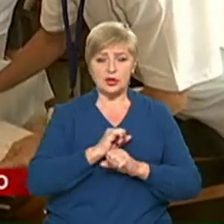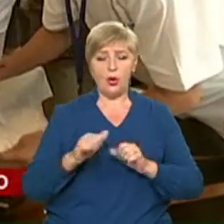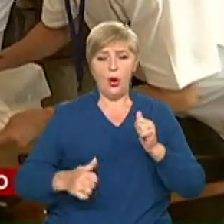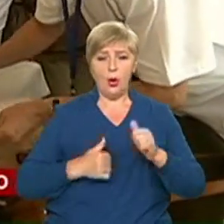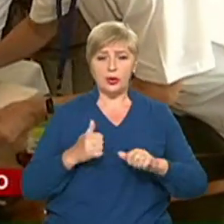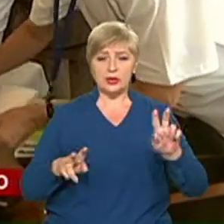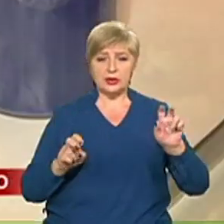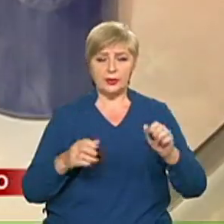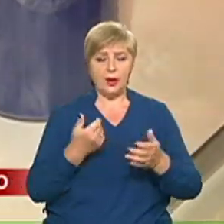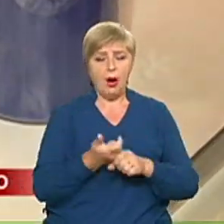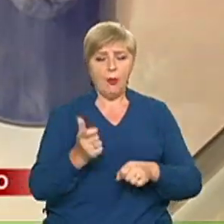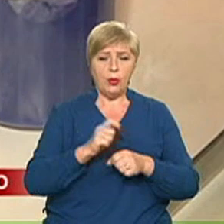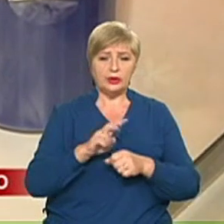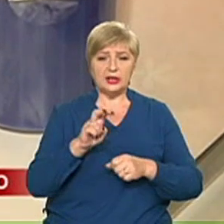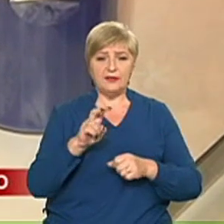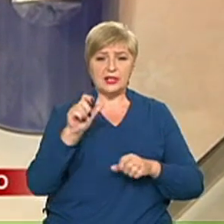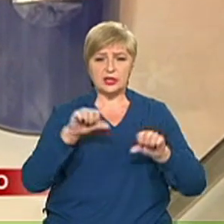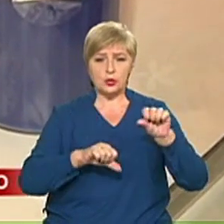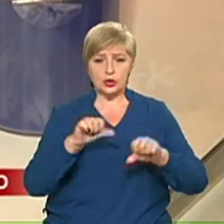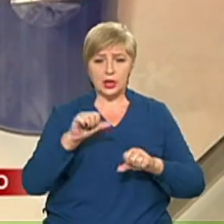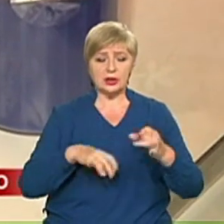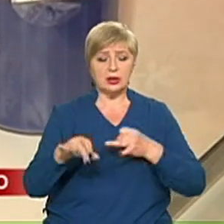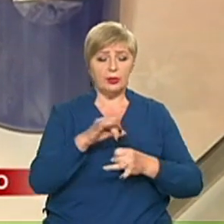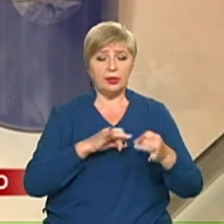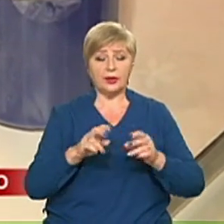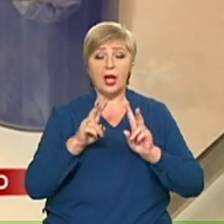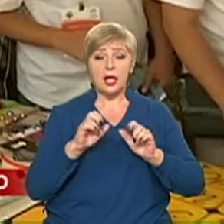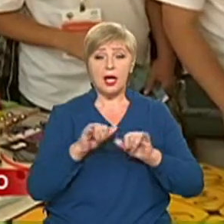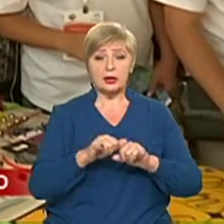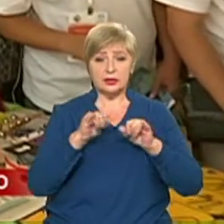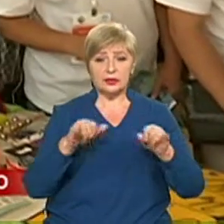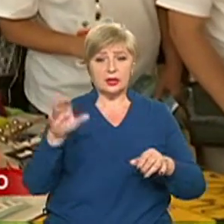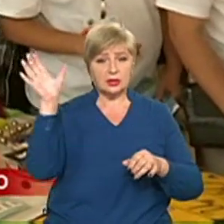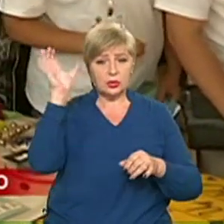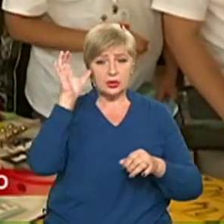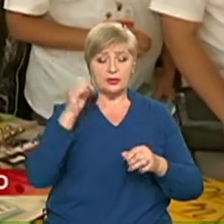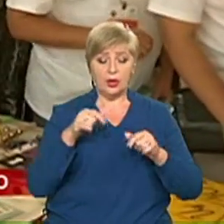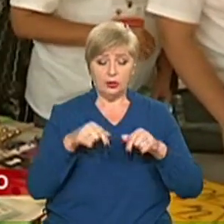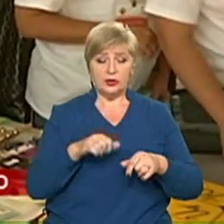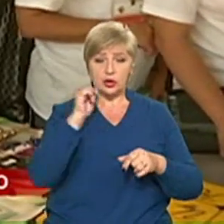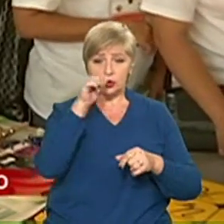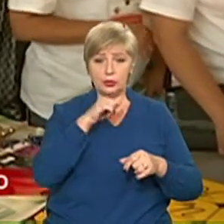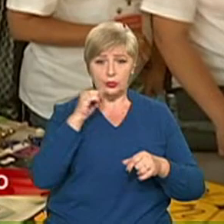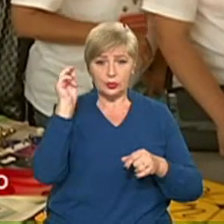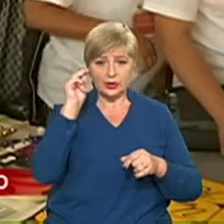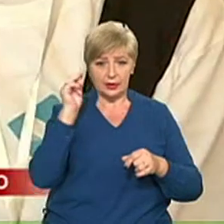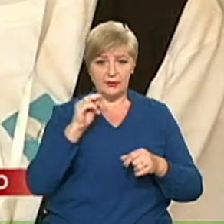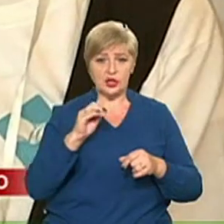Загалом понад 200 учасників. Разом обговорили, як розвиватиметься освіта в нинішньому навчальному році.